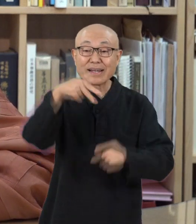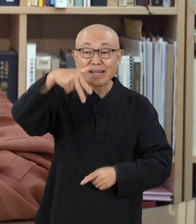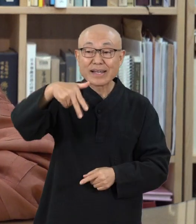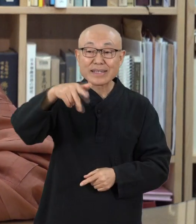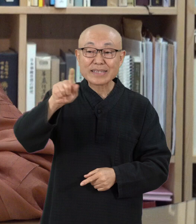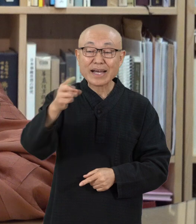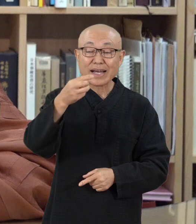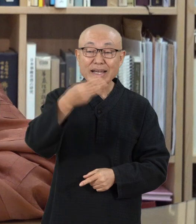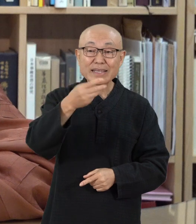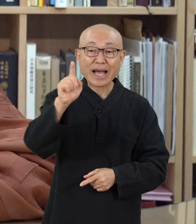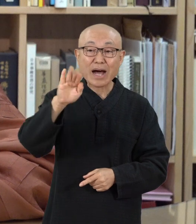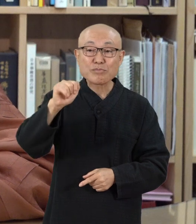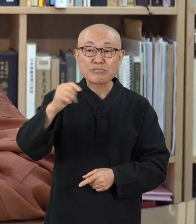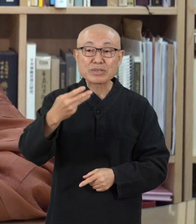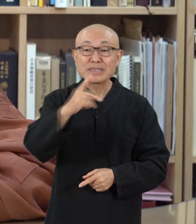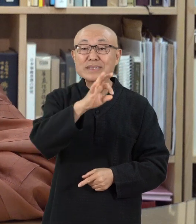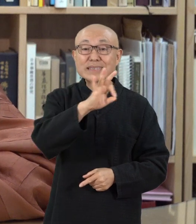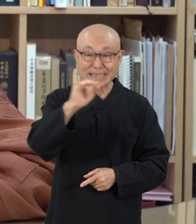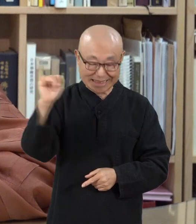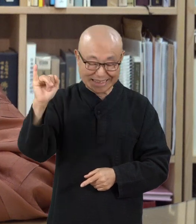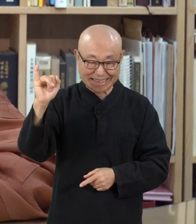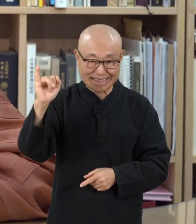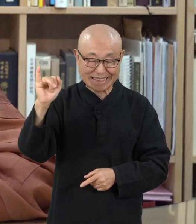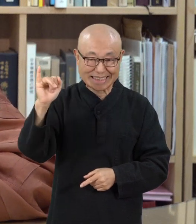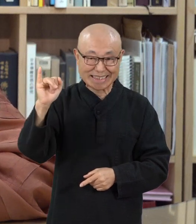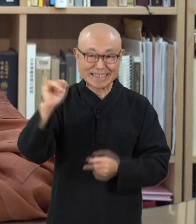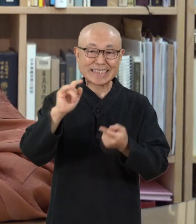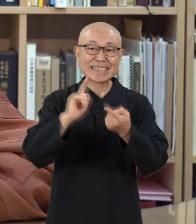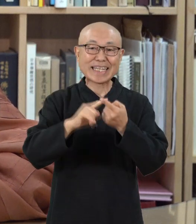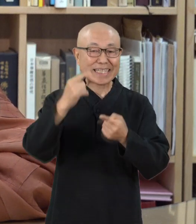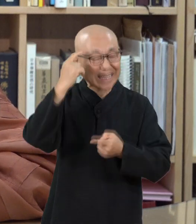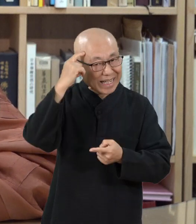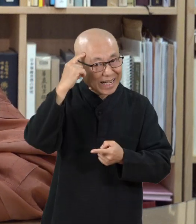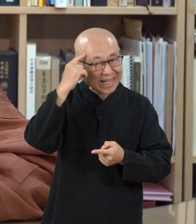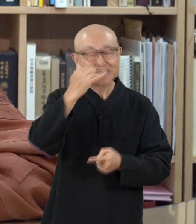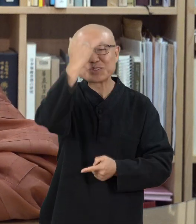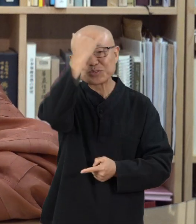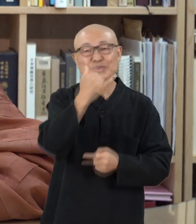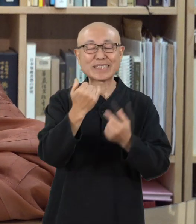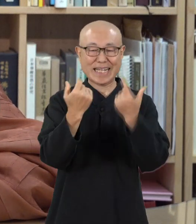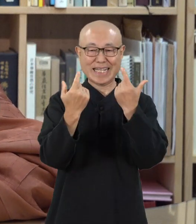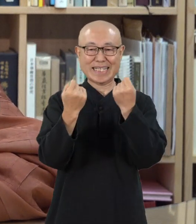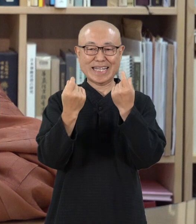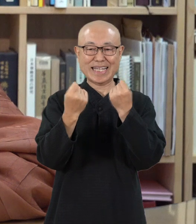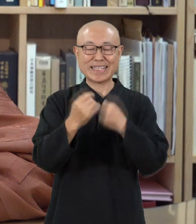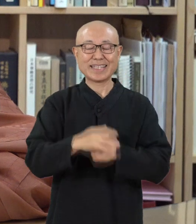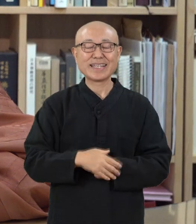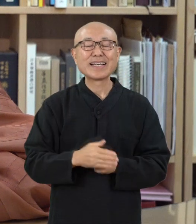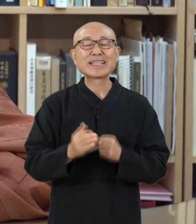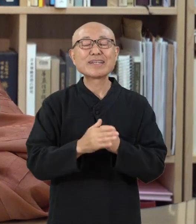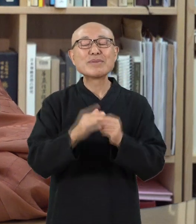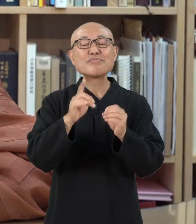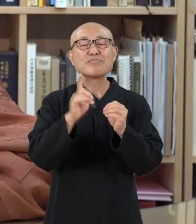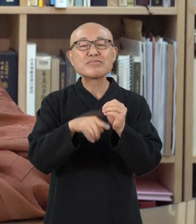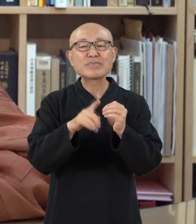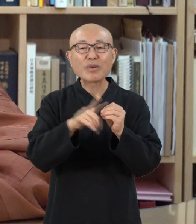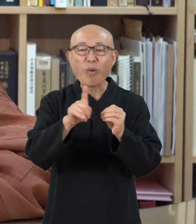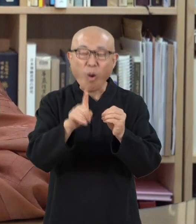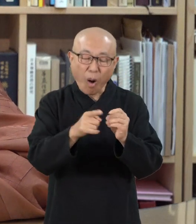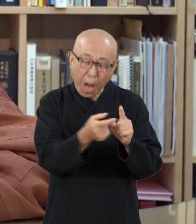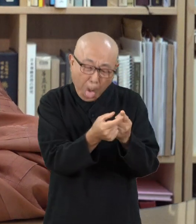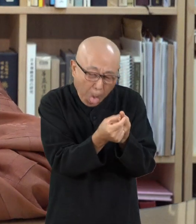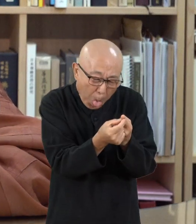가치관이고 자타불이의 윤리관이다, 이런 말씀을 해요. 그렇기 때문에 불교에서는 어떤 지말적인